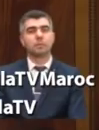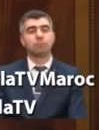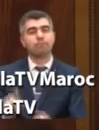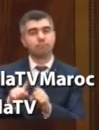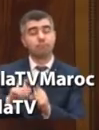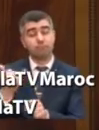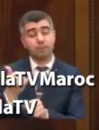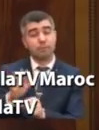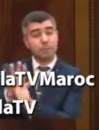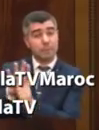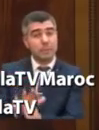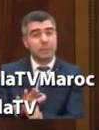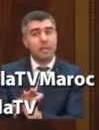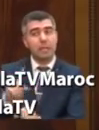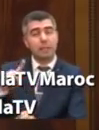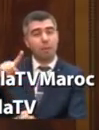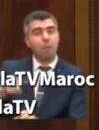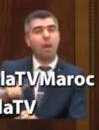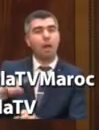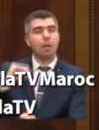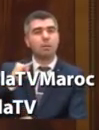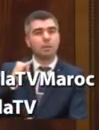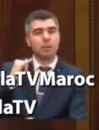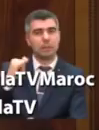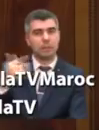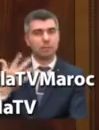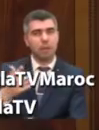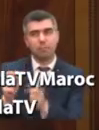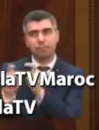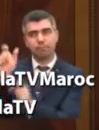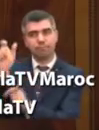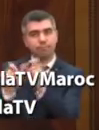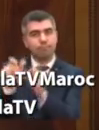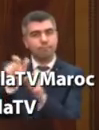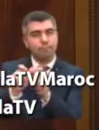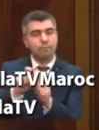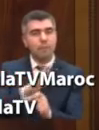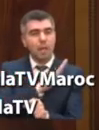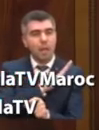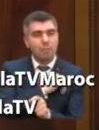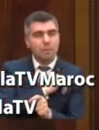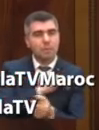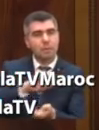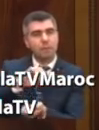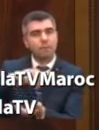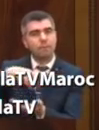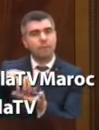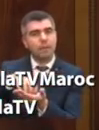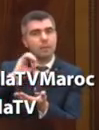بالاضطهاد والمعاناة اليومية التي يقاسيها الأسرى الفلسطينيون في سجون